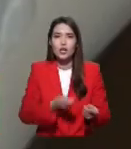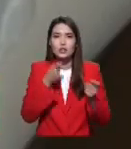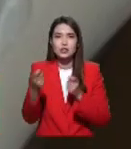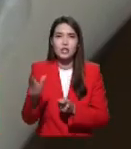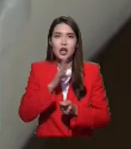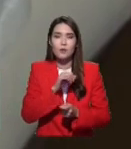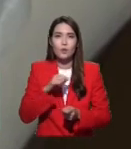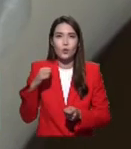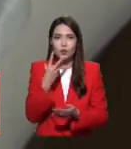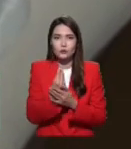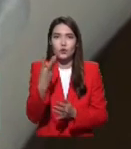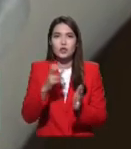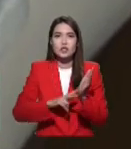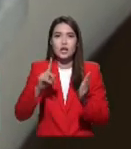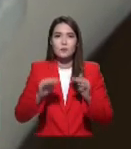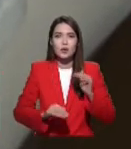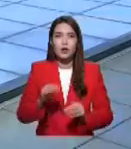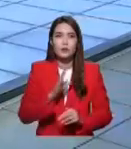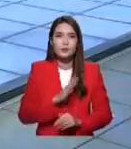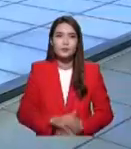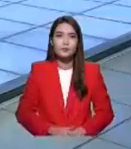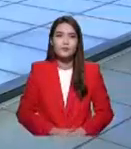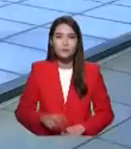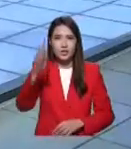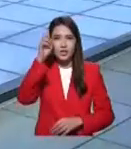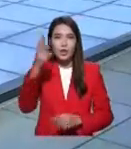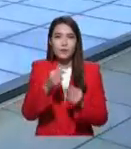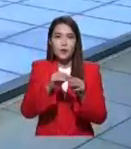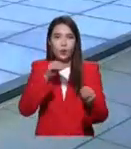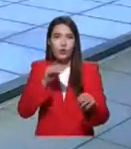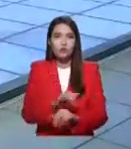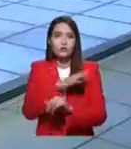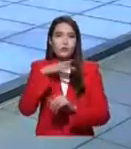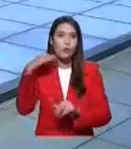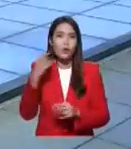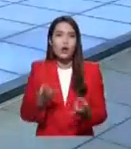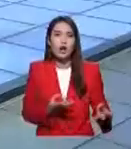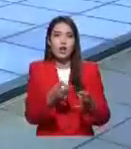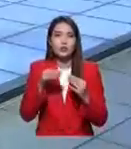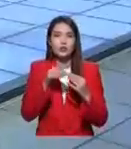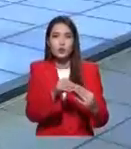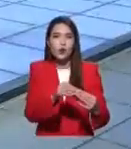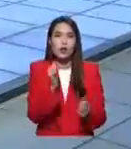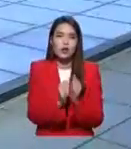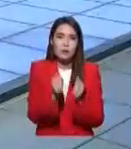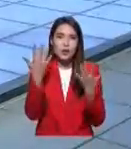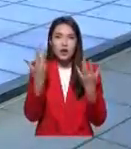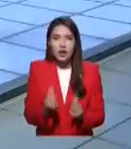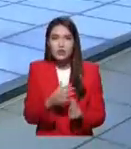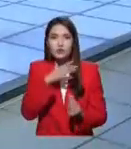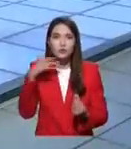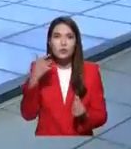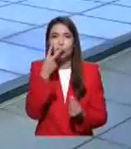Өзіміз 381 мың тоннасын өндіріппіз. Елімізде көлік көбейді. Тиісінше жол апаты да жиі болады. Оған көз